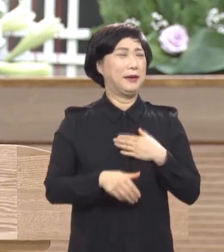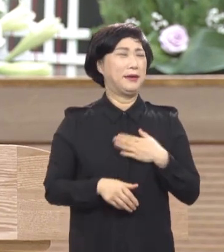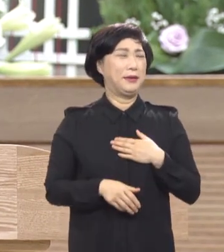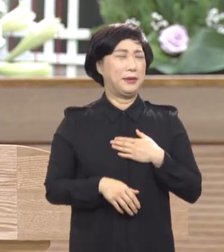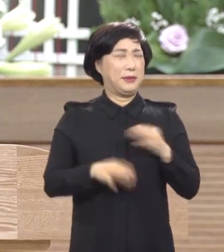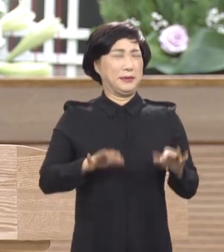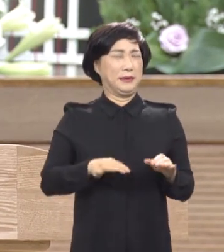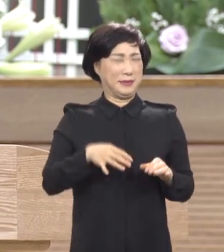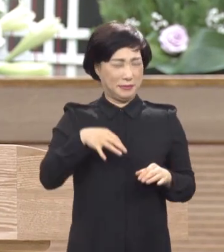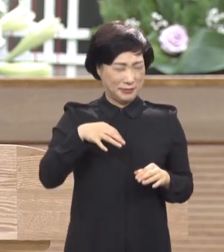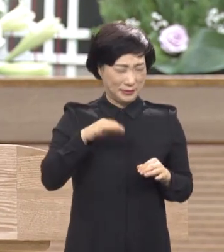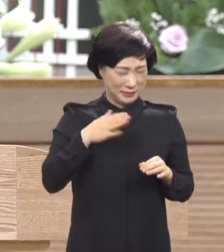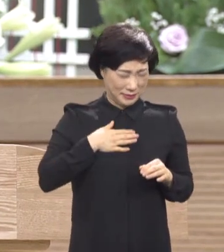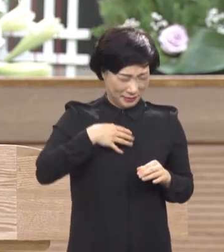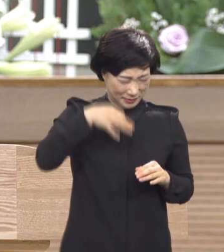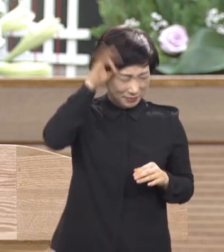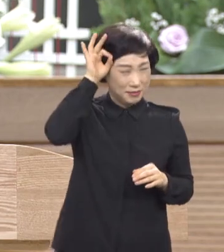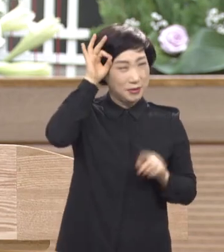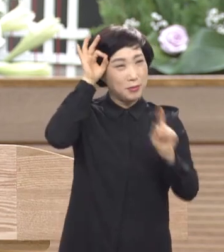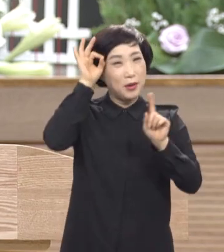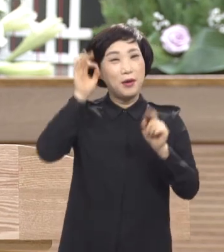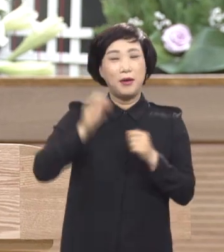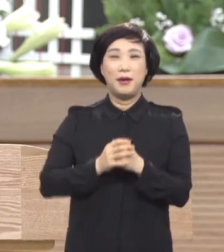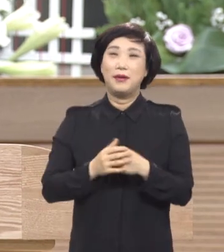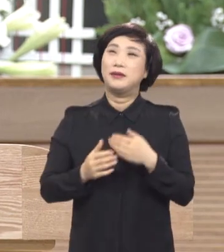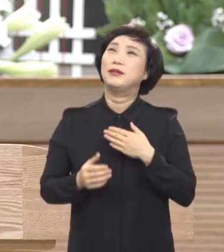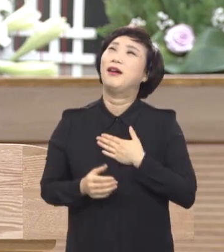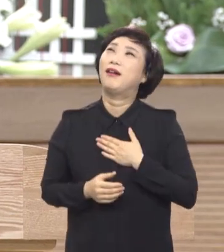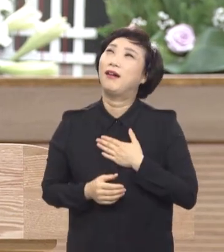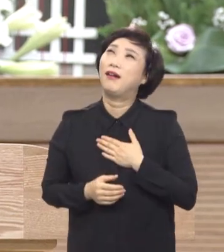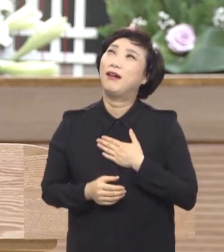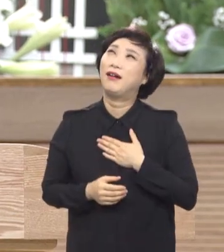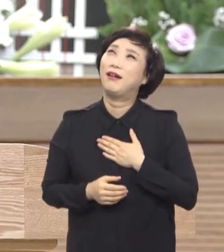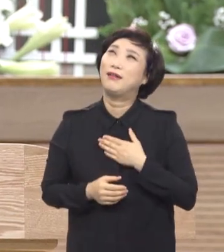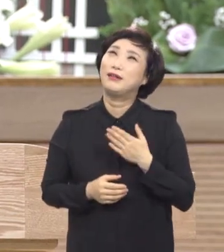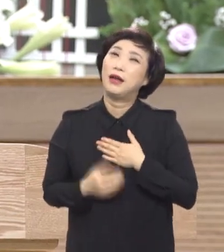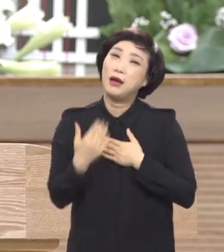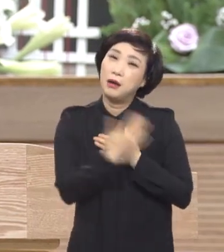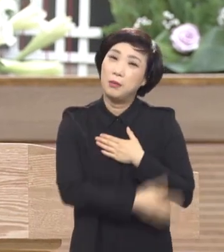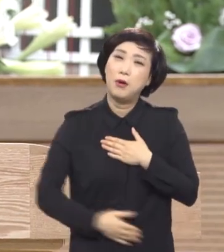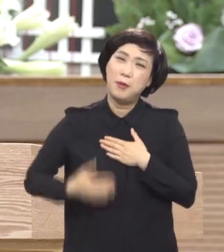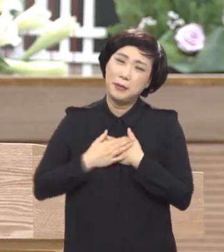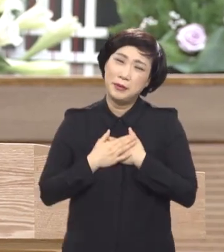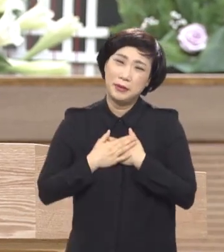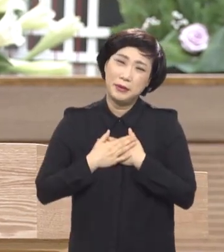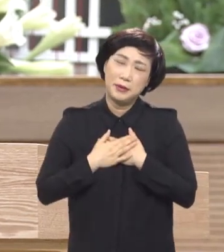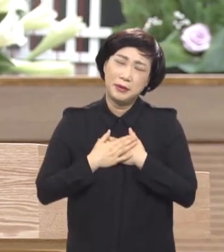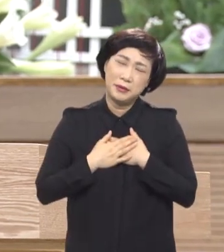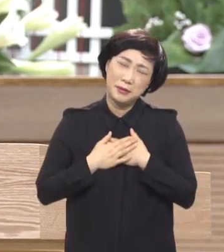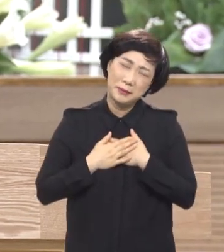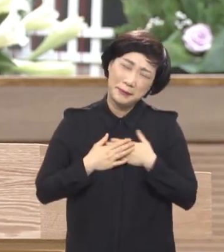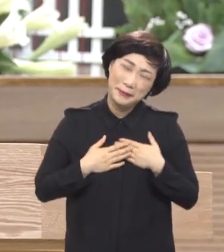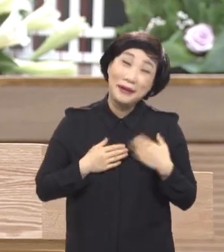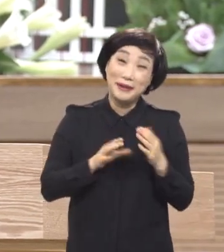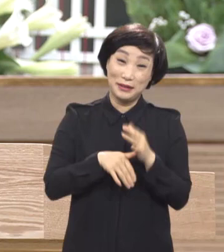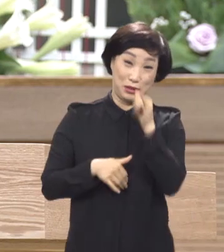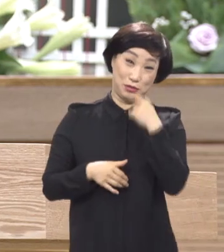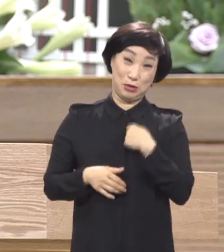했어요 제가 내 몸이 조금 힘들을 때는